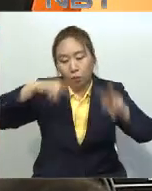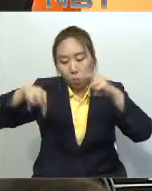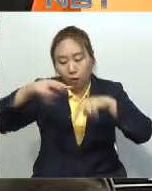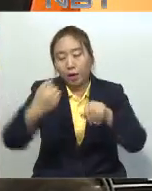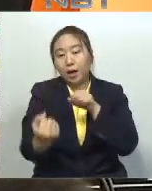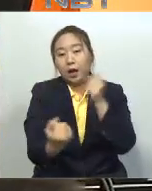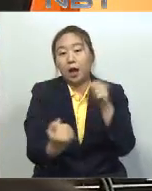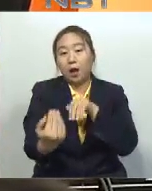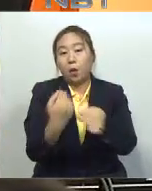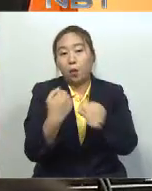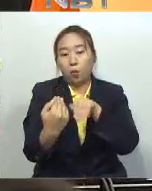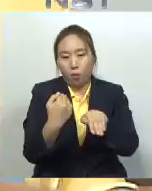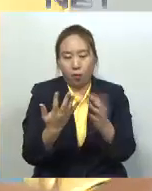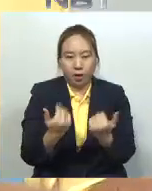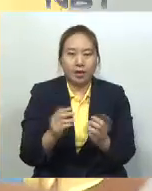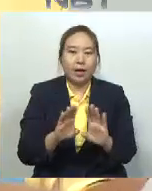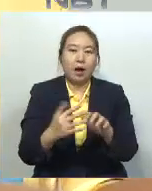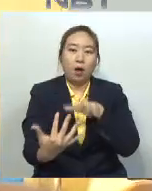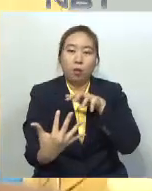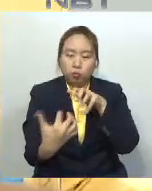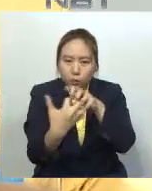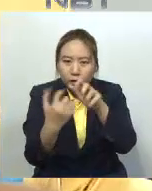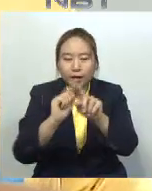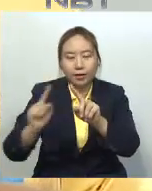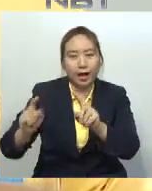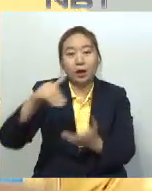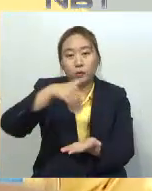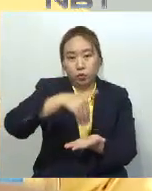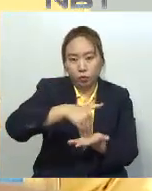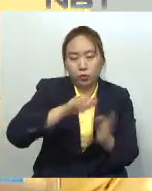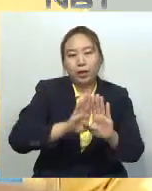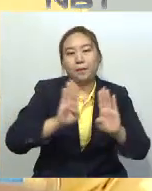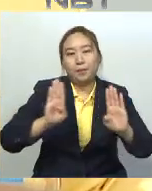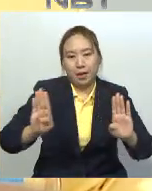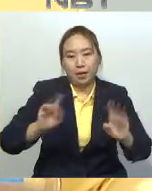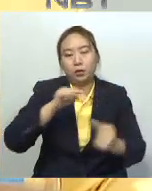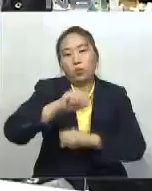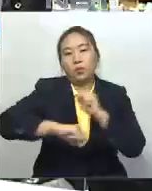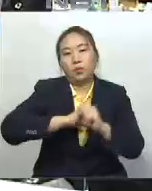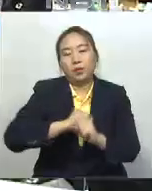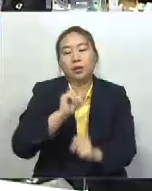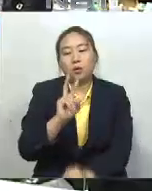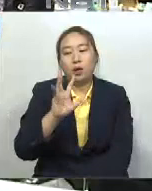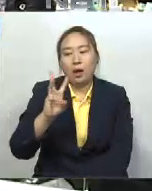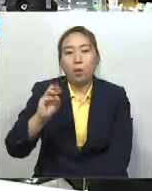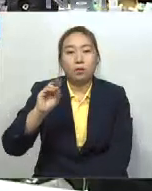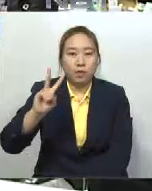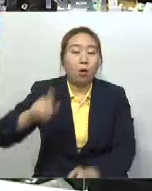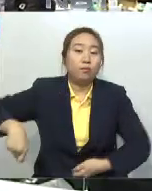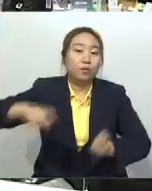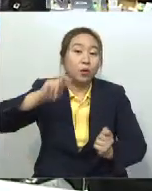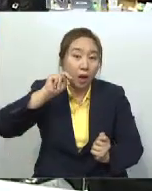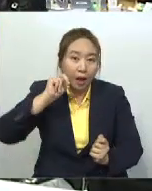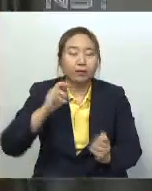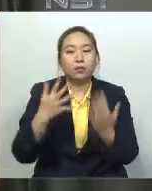างถนนเปิดศูนย์อำนวยการป้องกันและลดอุบัติเหตุทางถนนช่วงเทศกาลสงกรานต์พุทธศักราช2562